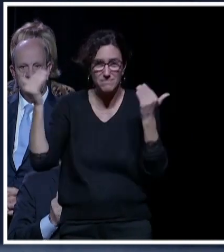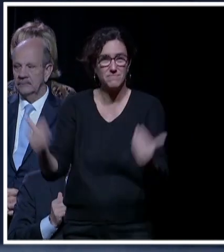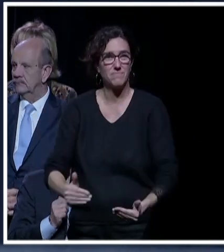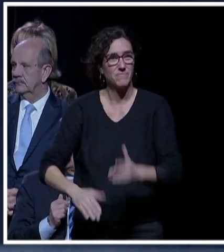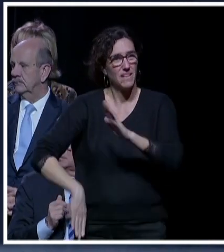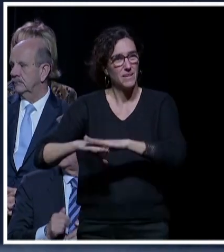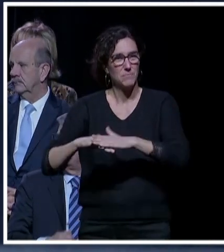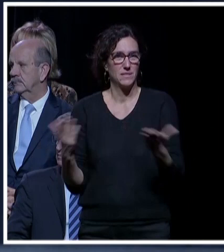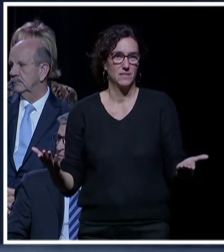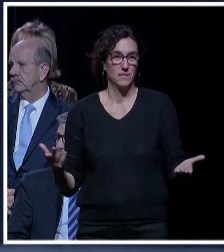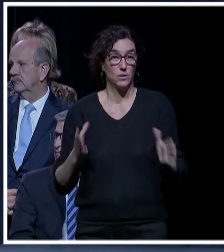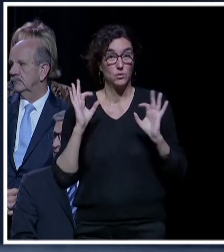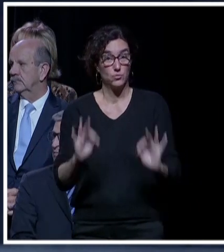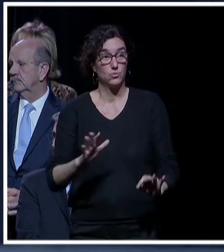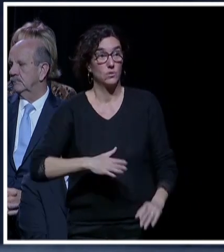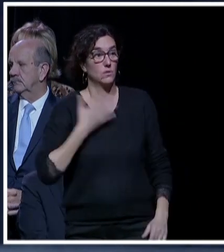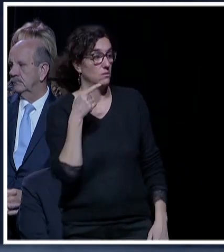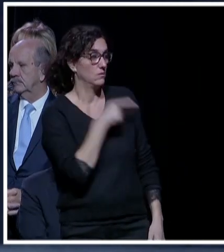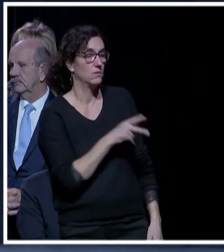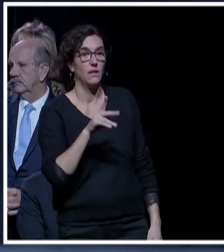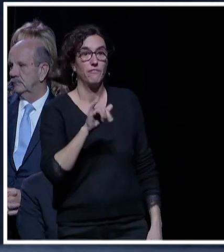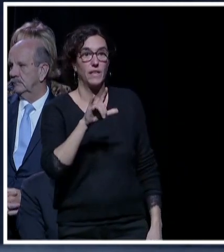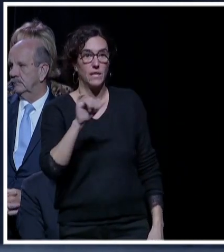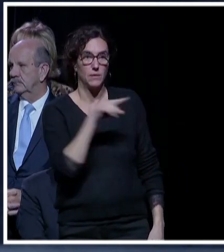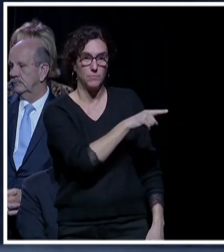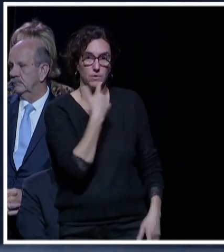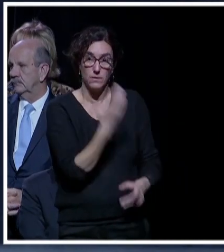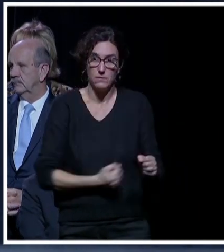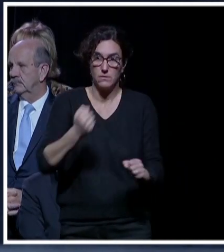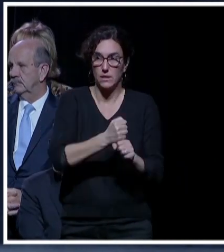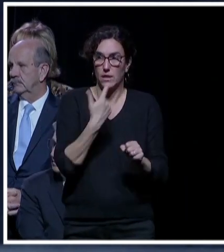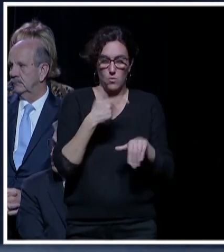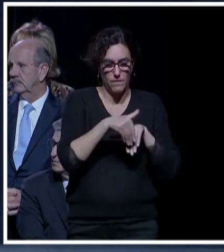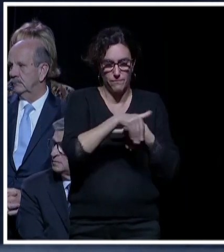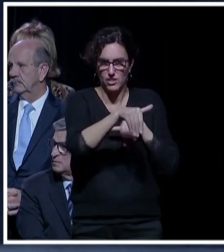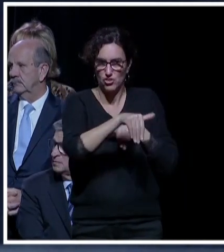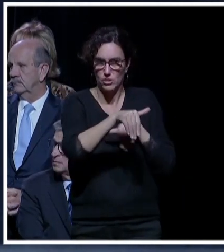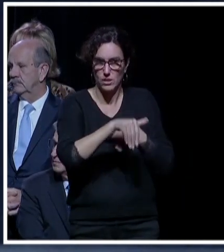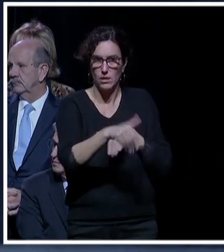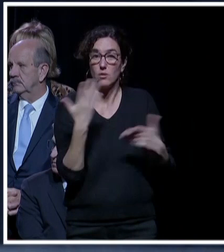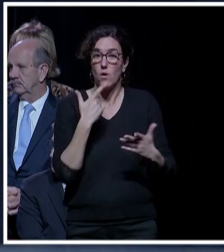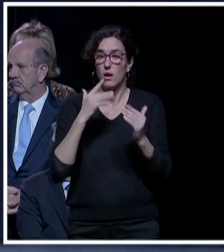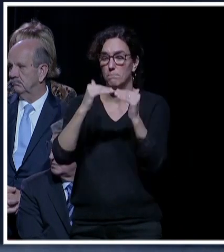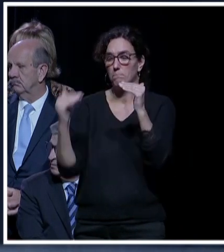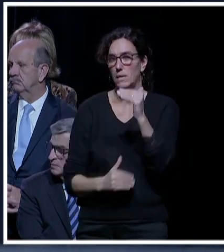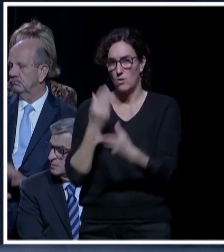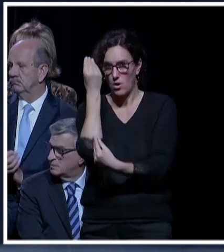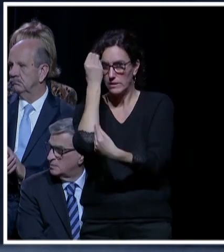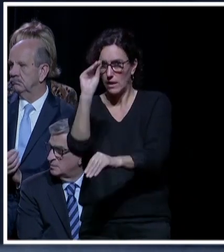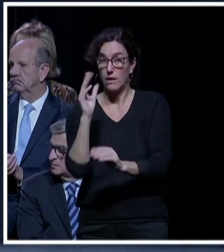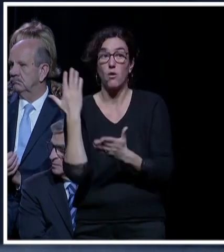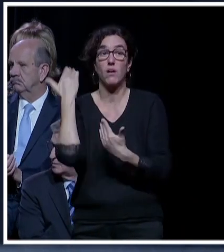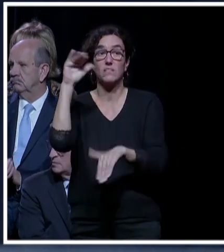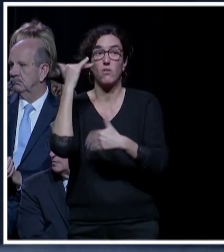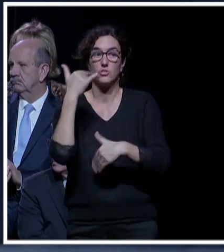Philippe, d'avoir obtenu la création d'un fichier national des mineurs étrangers délinquants pour faciliter leur identification. Là